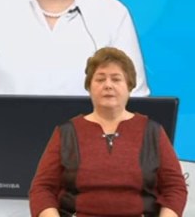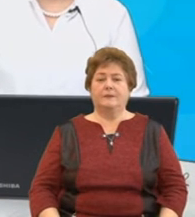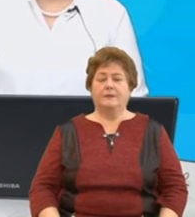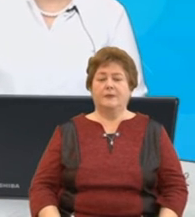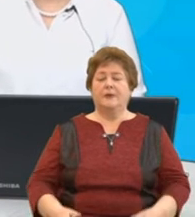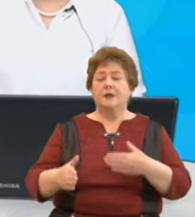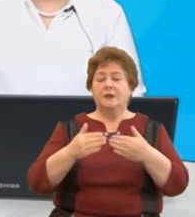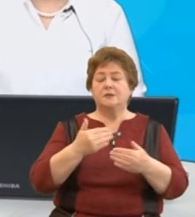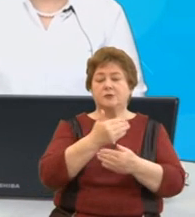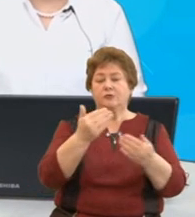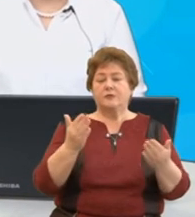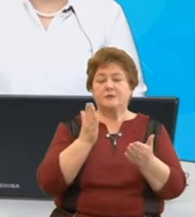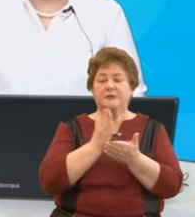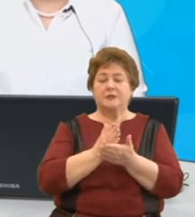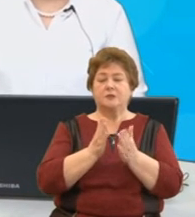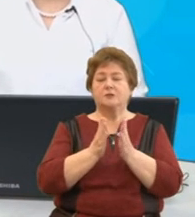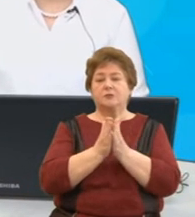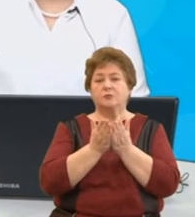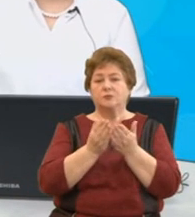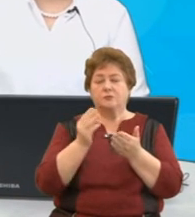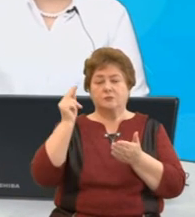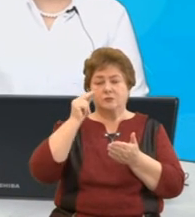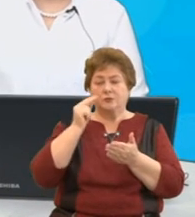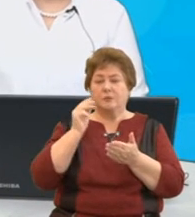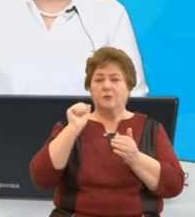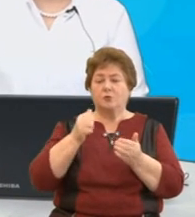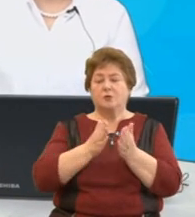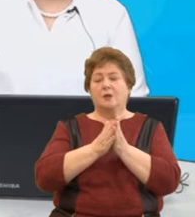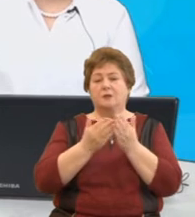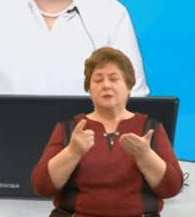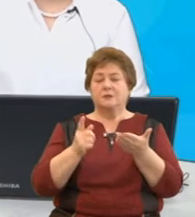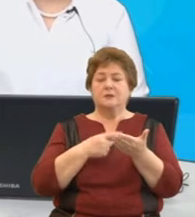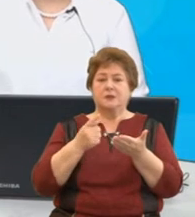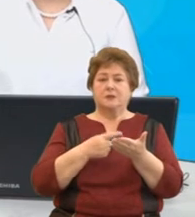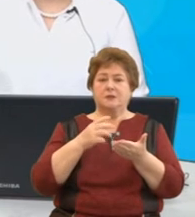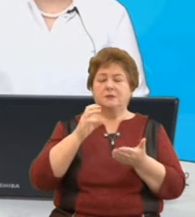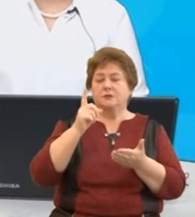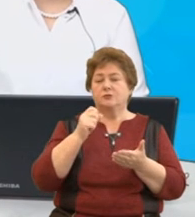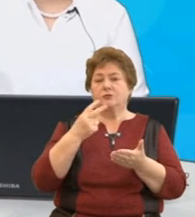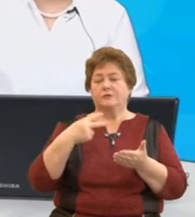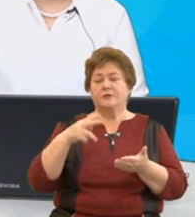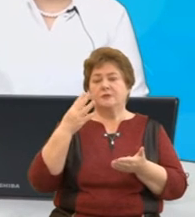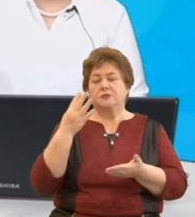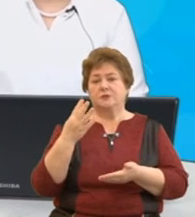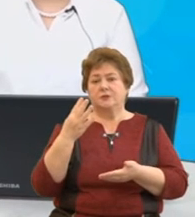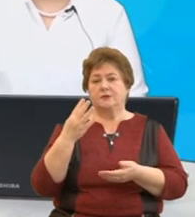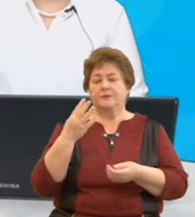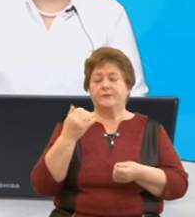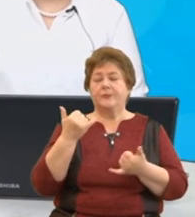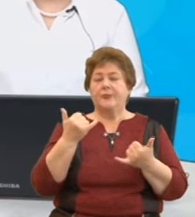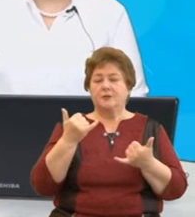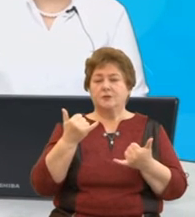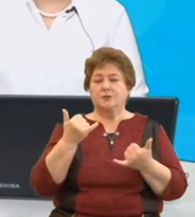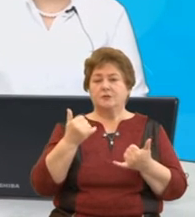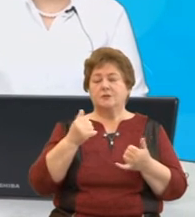если у вас есть учебник то вы можете его открыть на странице 124 мы с вами